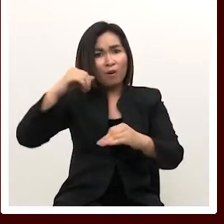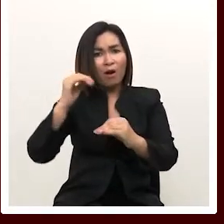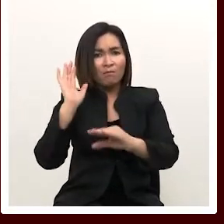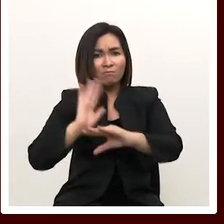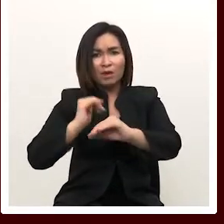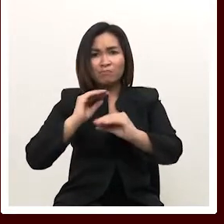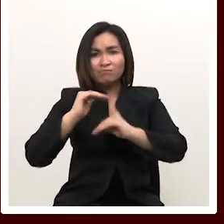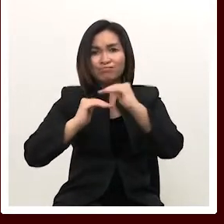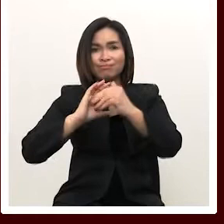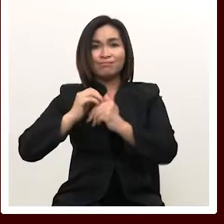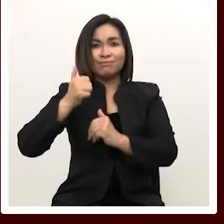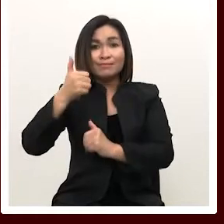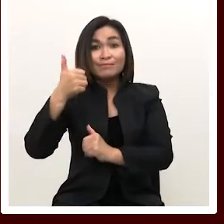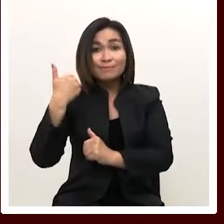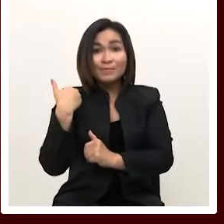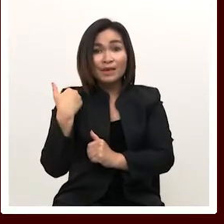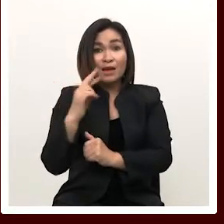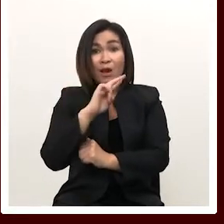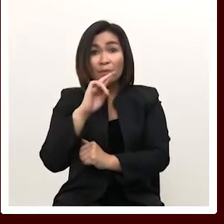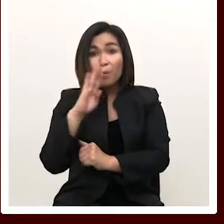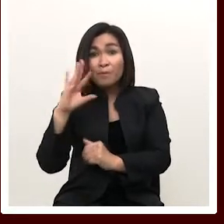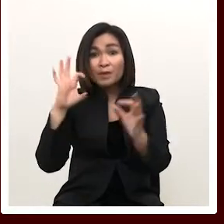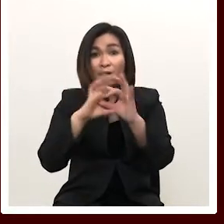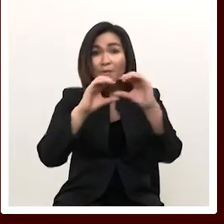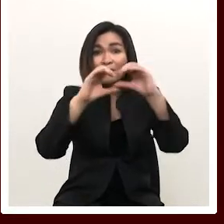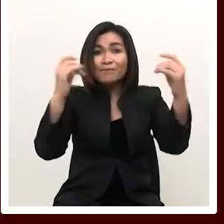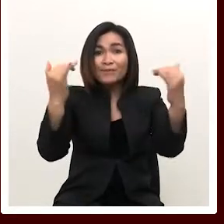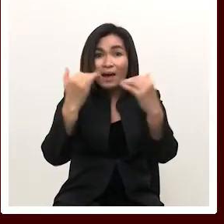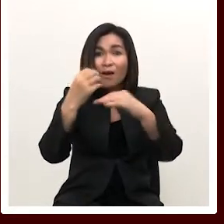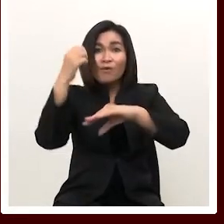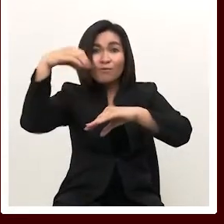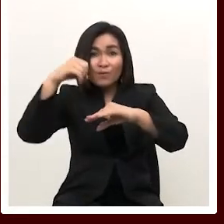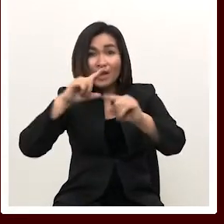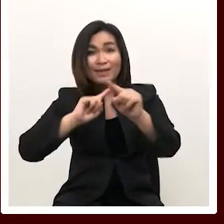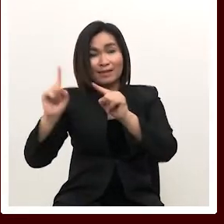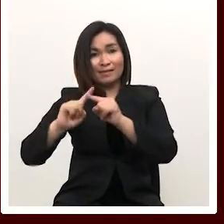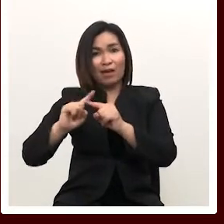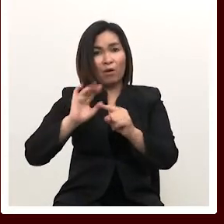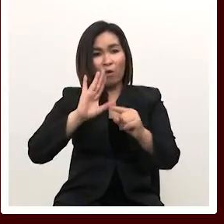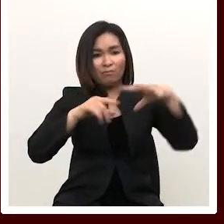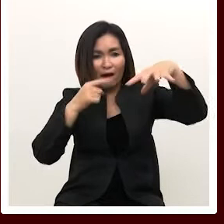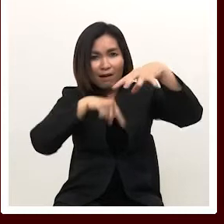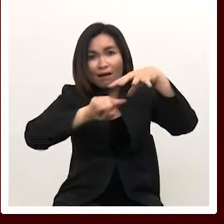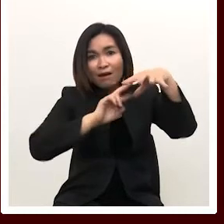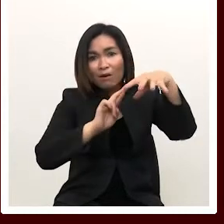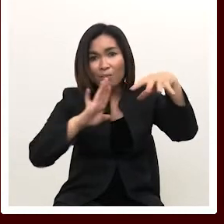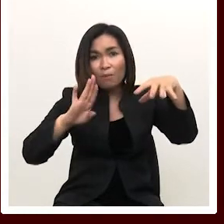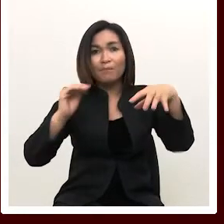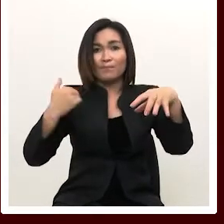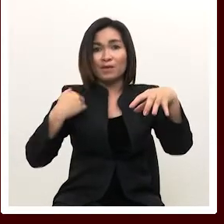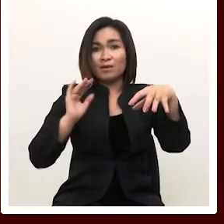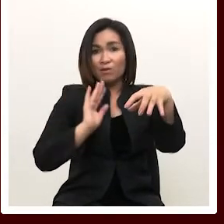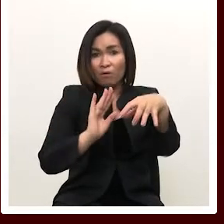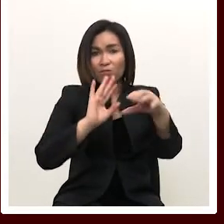ะครับที่เก่งมากขึ้นแต่สิ่งที่ผลพลอยได้ขึ้นมาคือระบบปรับอากาศระบบไฟอะลามระบบสาธารณูปโภคต่างๆในอาค